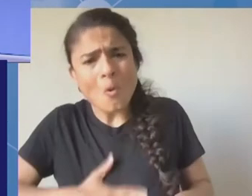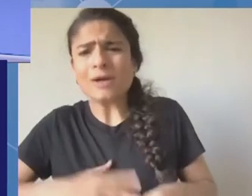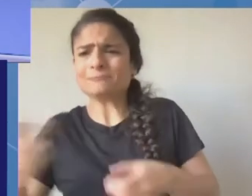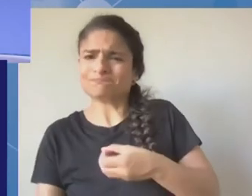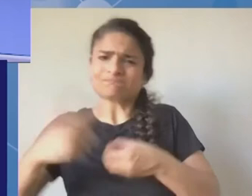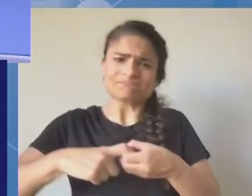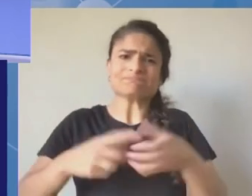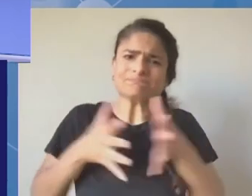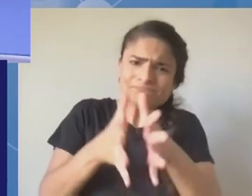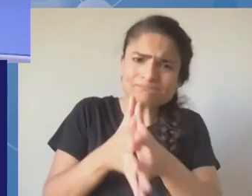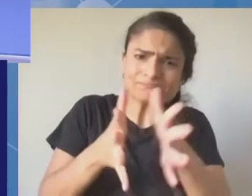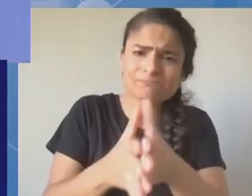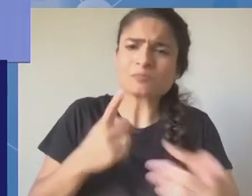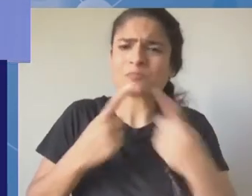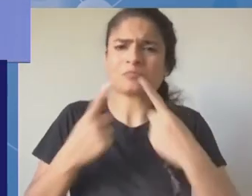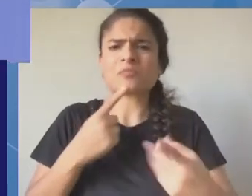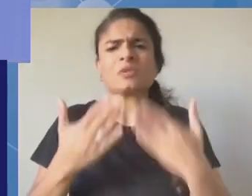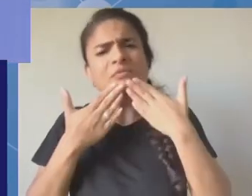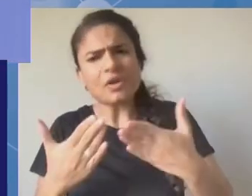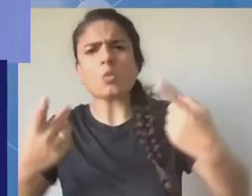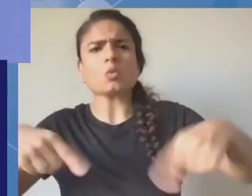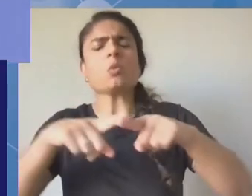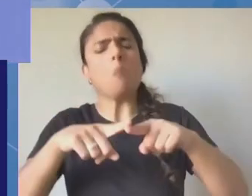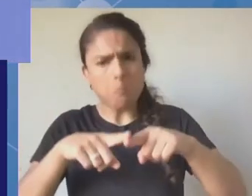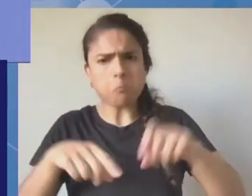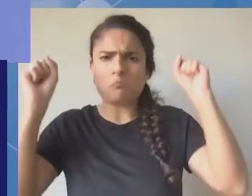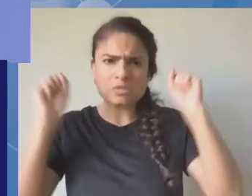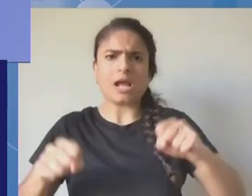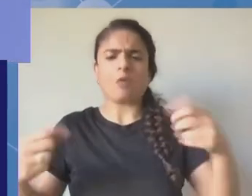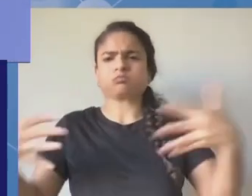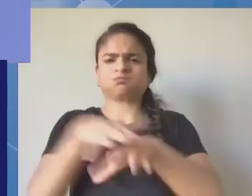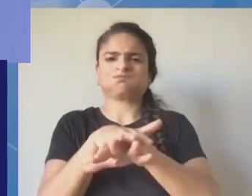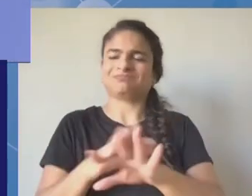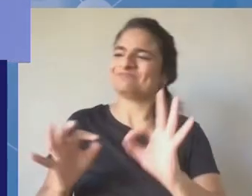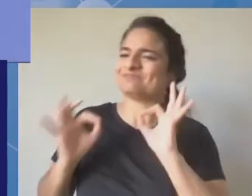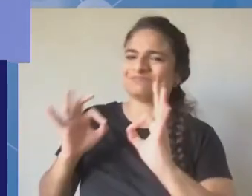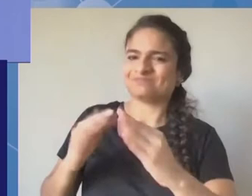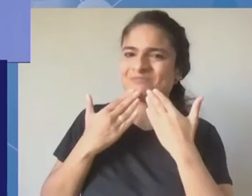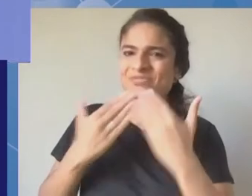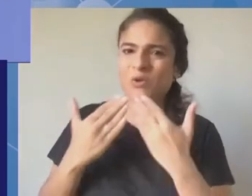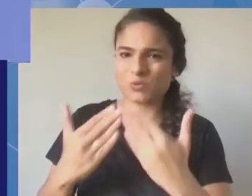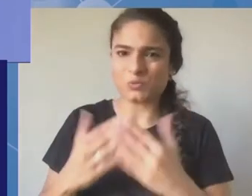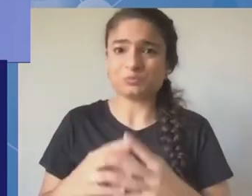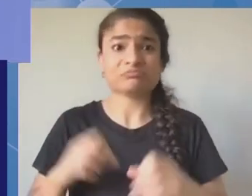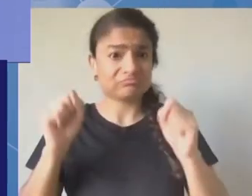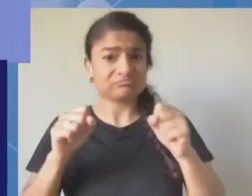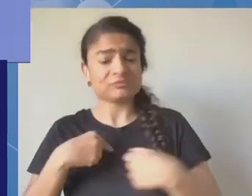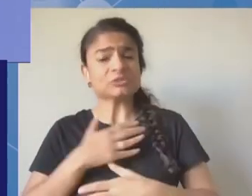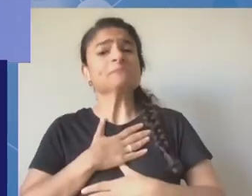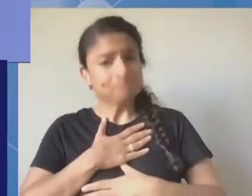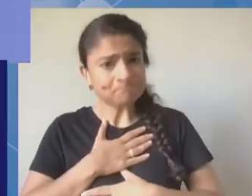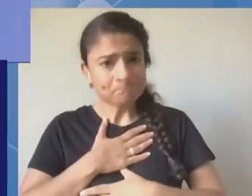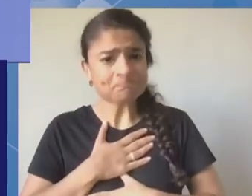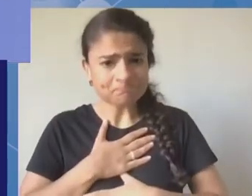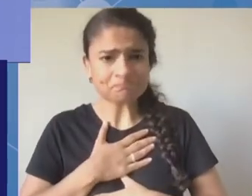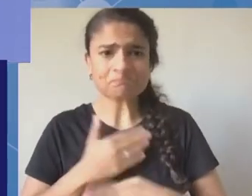们这些关于互联网治理的未来。非常感谢能够允许到大家都